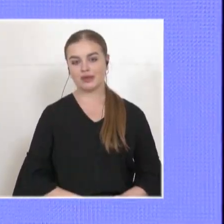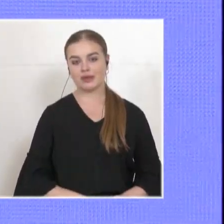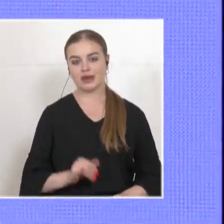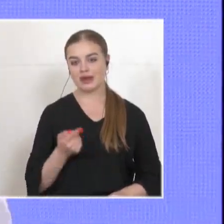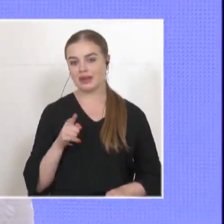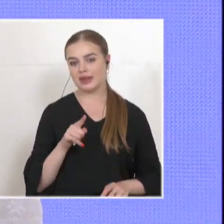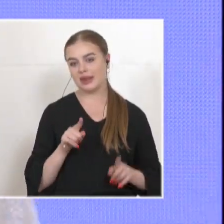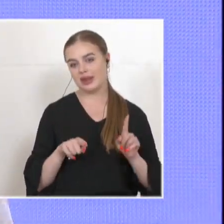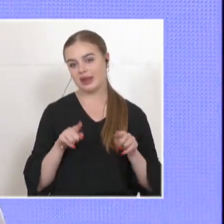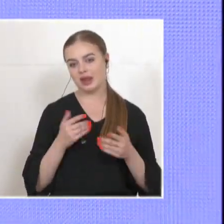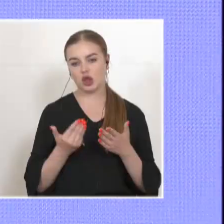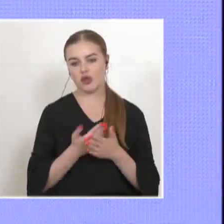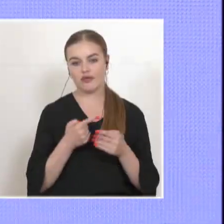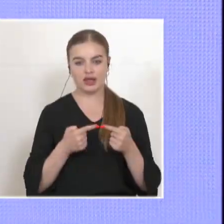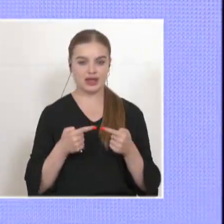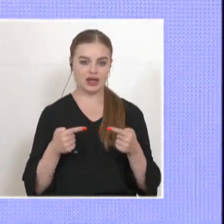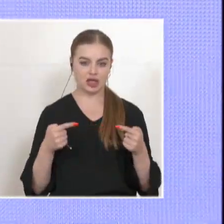деякі нові речі